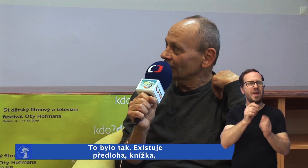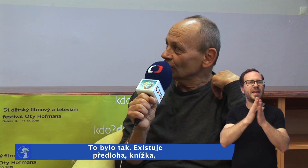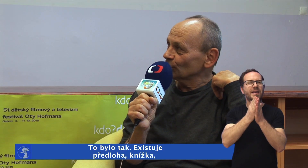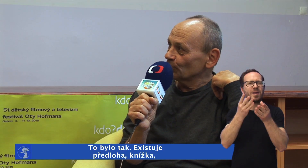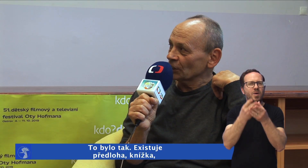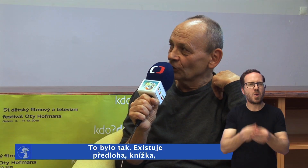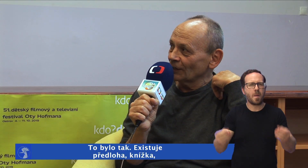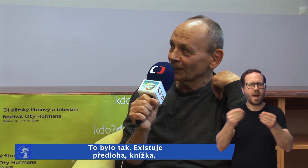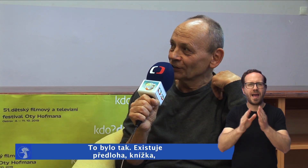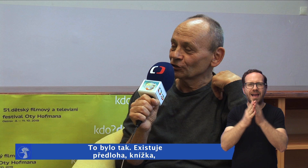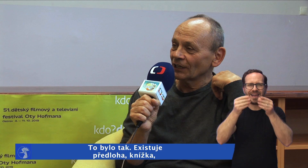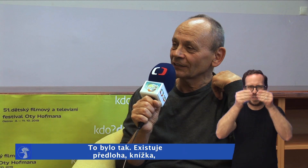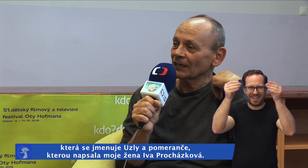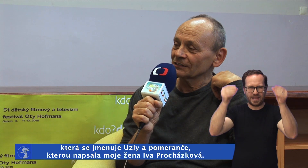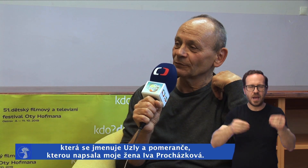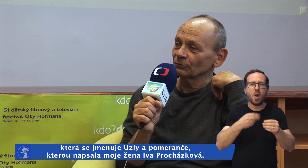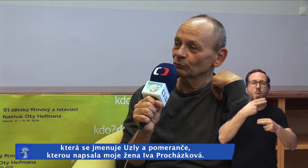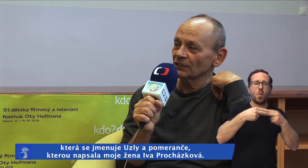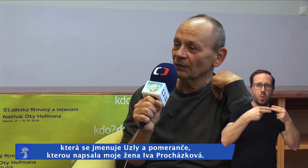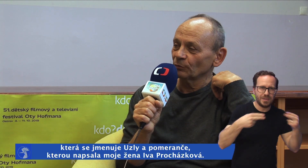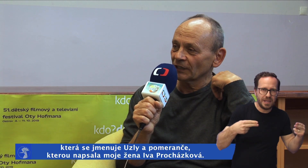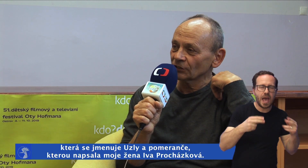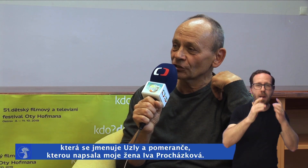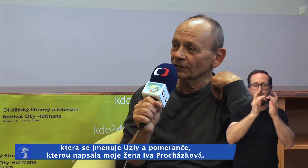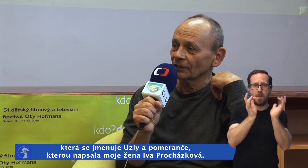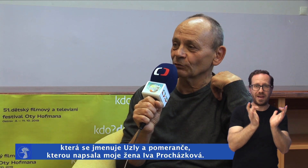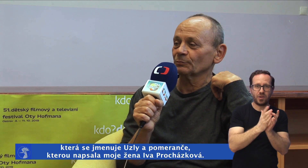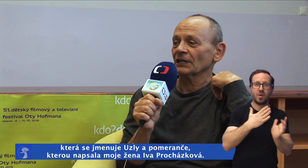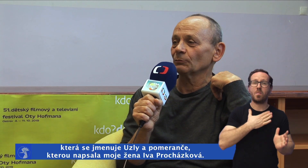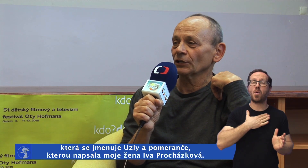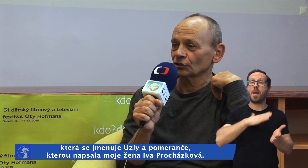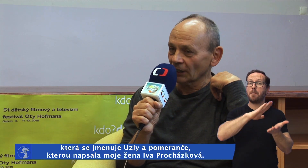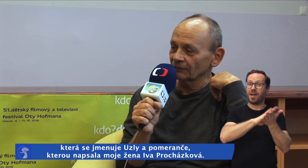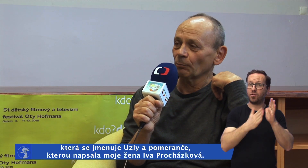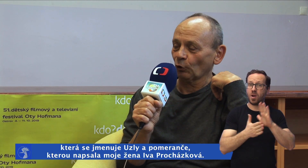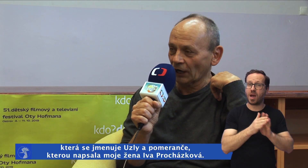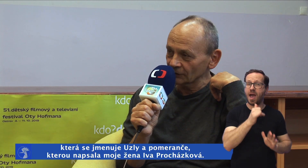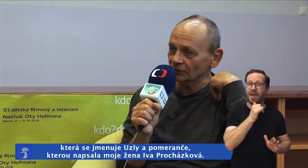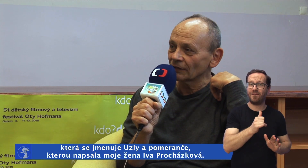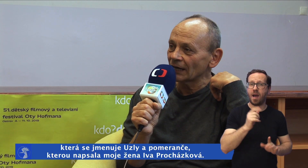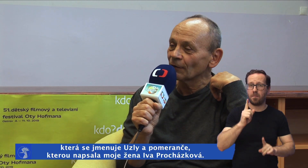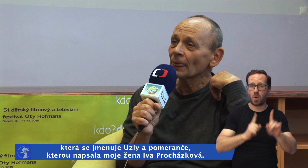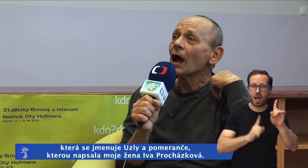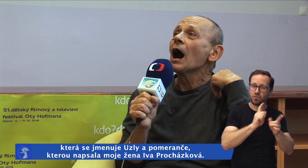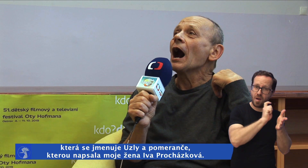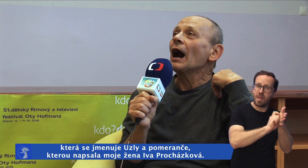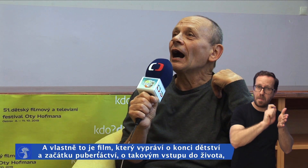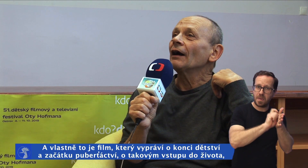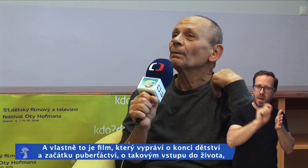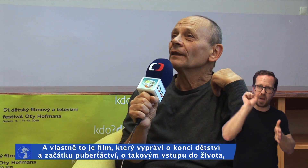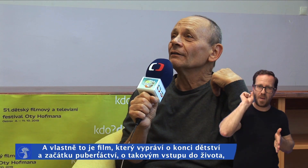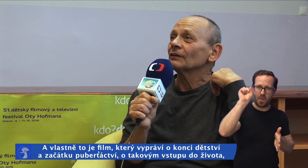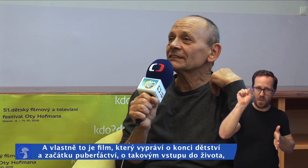jako existuje předloha, knížka, která se jmenuje Uzly a pomeranče, kterou napsala moje žena Iva Procházková.